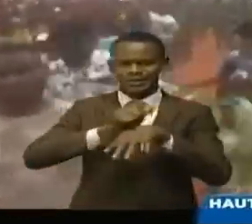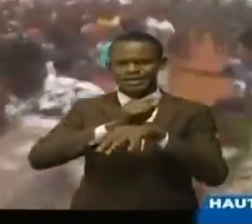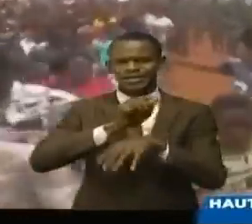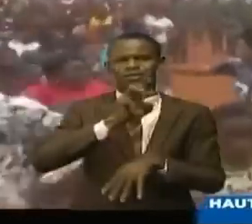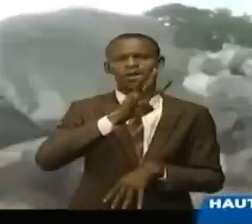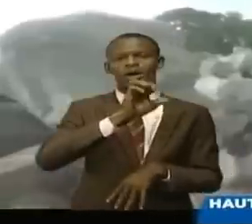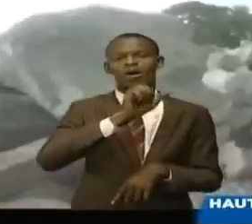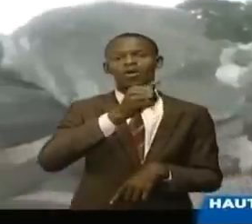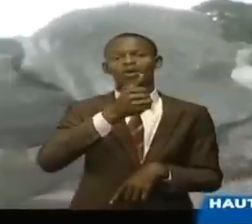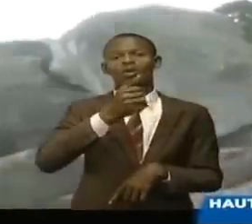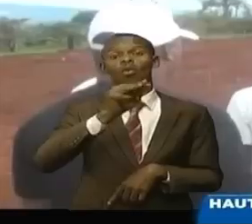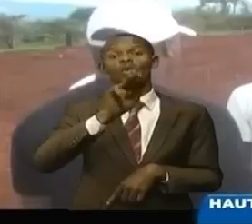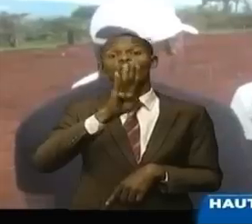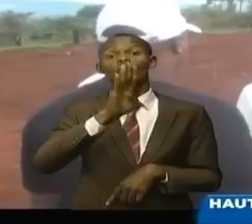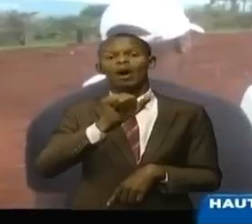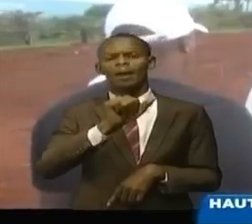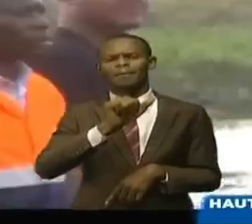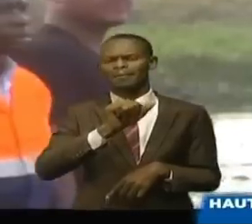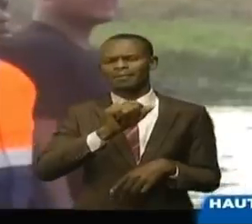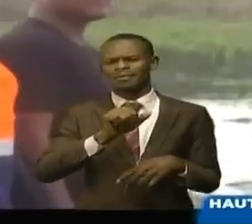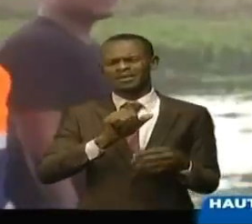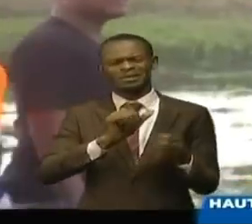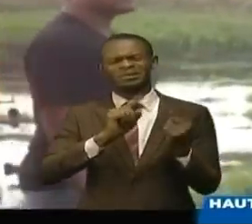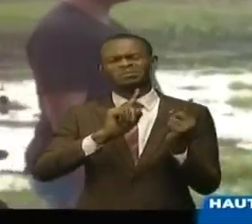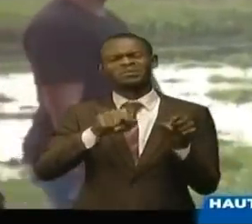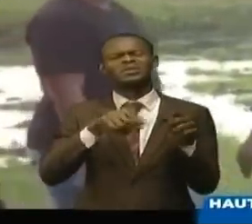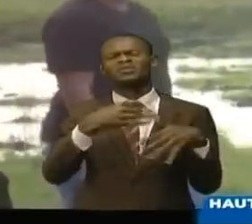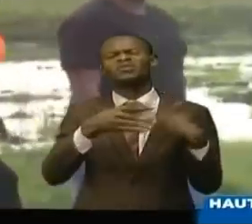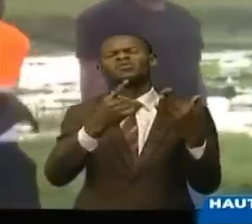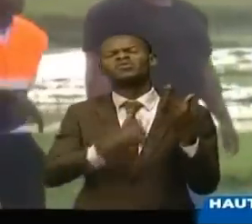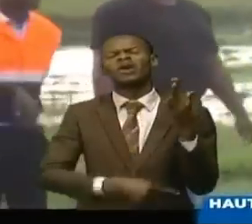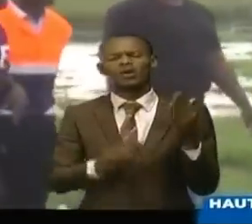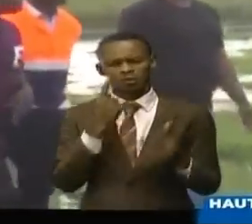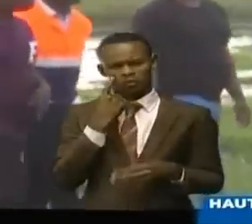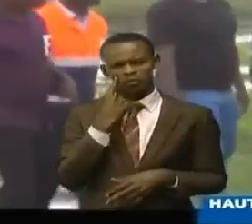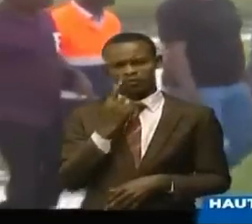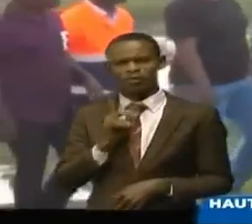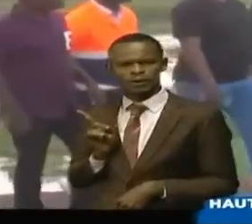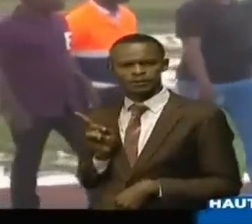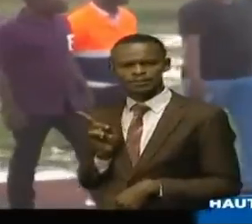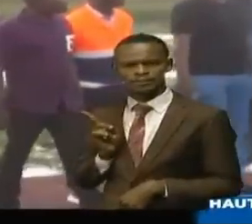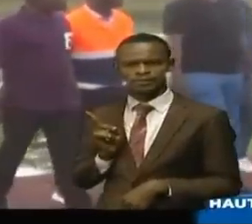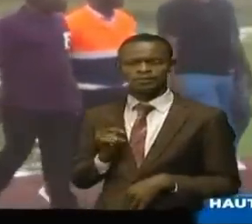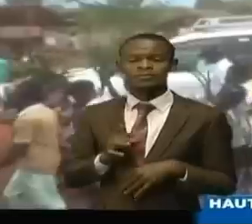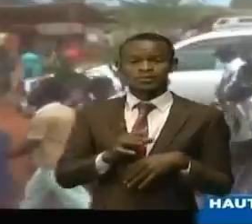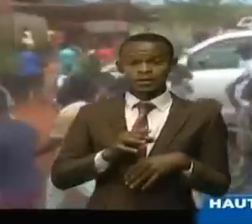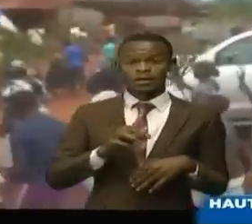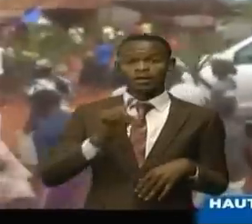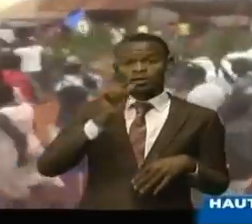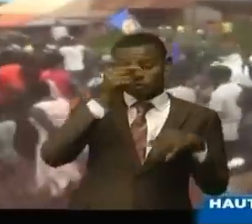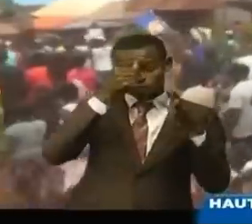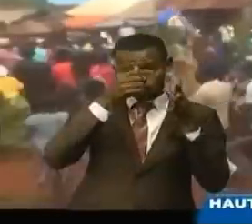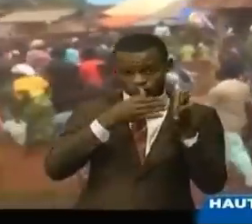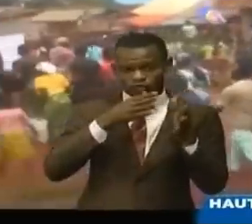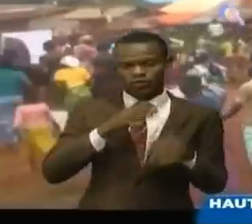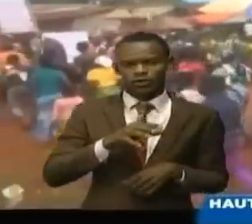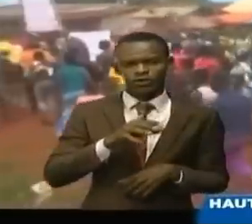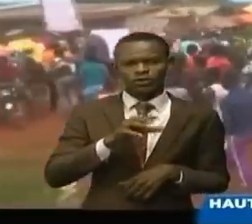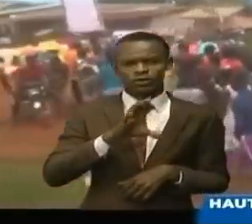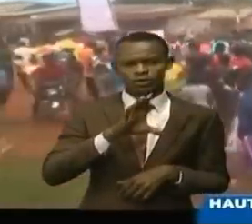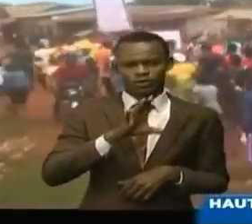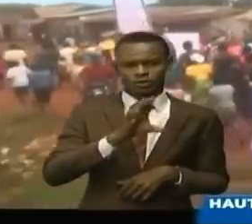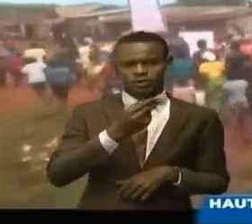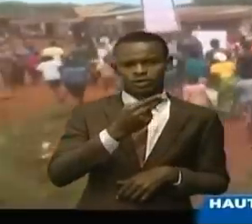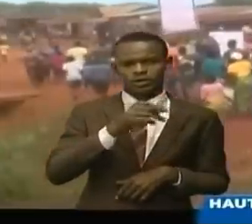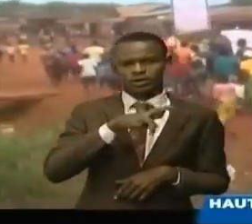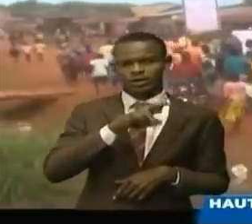sur terrain, en visite des chantiers, pourtant une tâche de routine pour le gouverneur Christophe Bassien-Enanga, s'accompagne spontanément des scènes